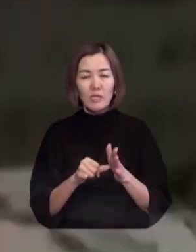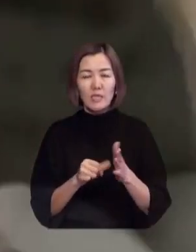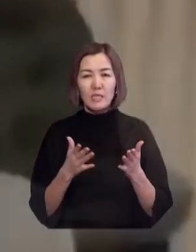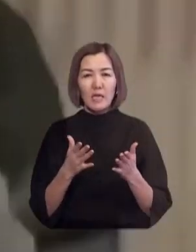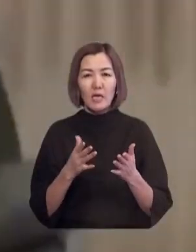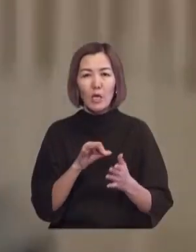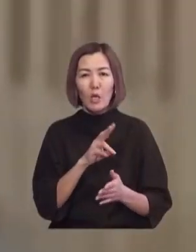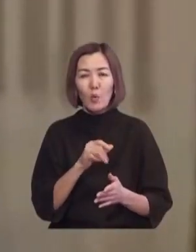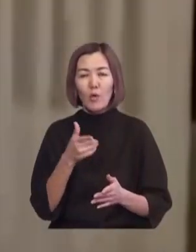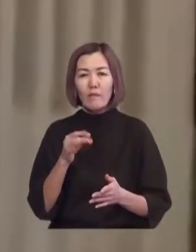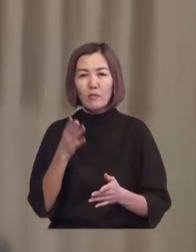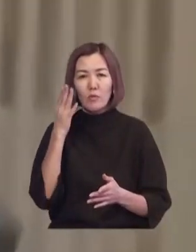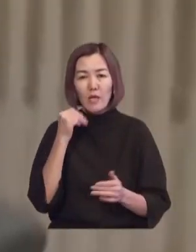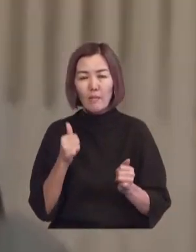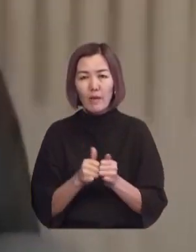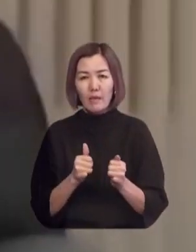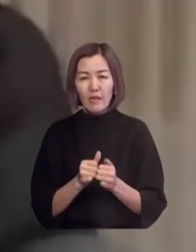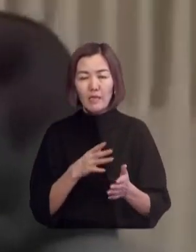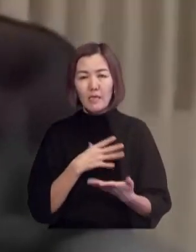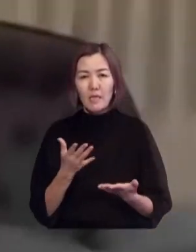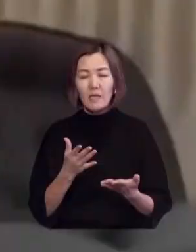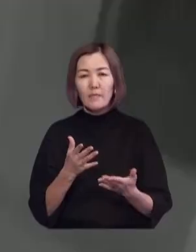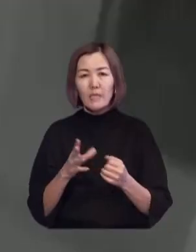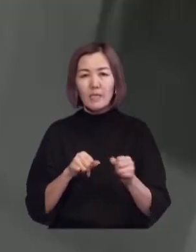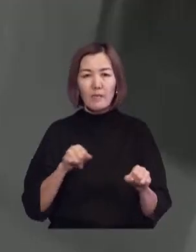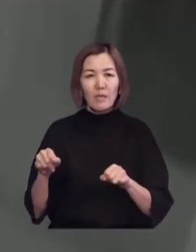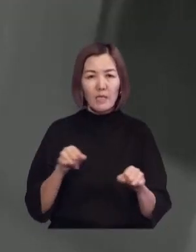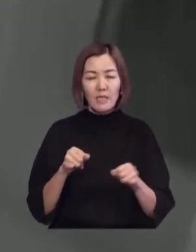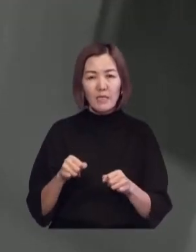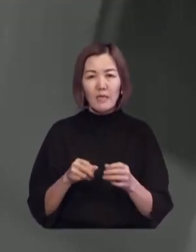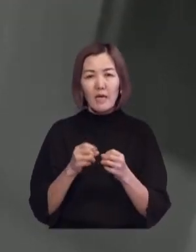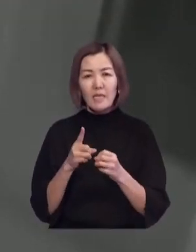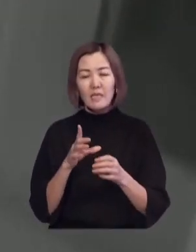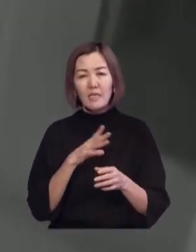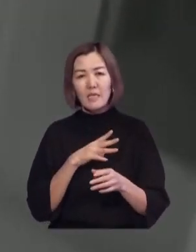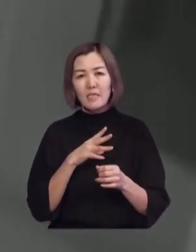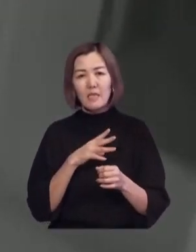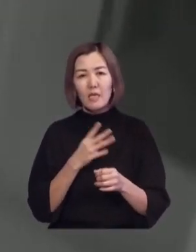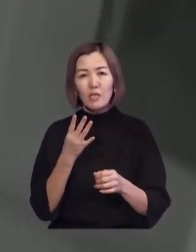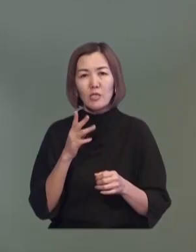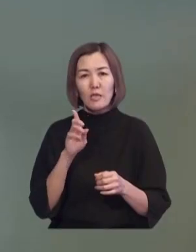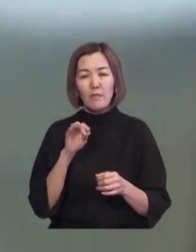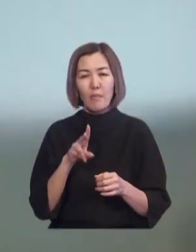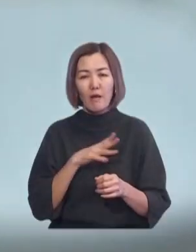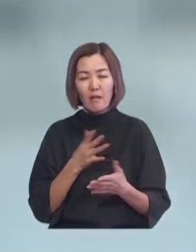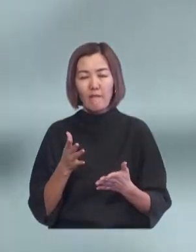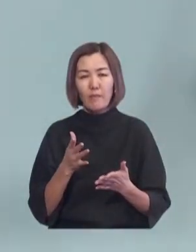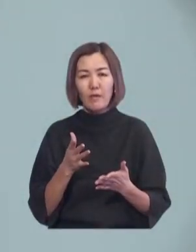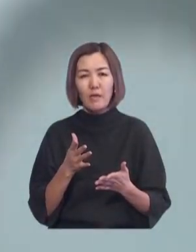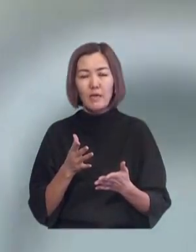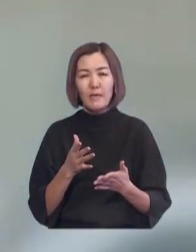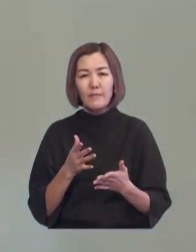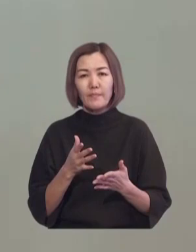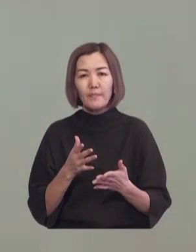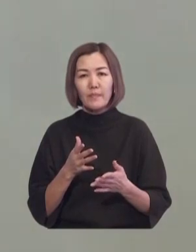к юго-востоку от Алматы. Энергетический класс землетрясения 11, магнитуда более 4 баллов. Отмечается, что сведений